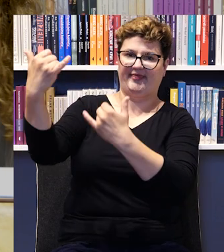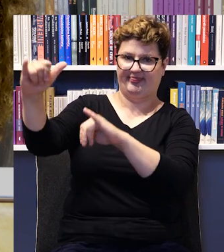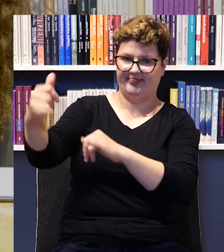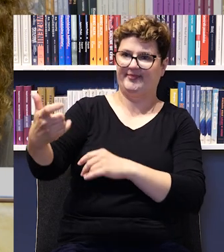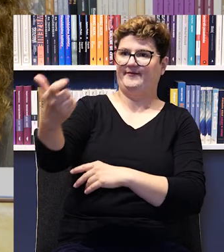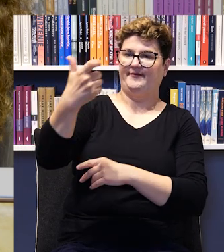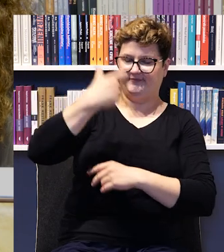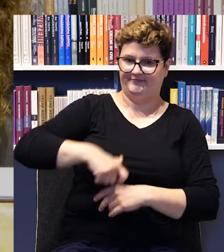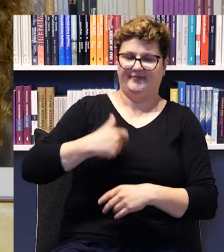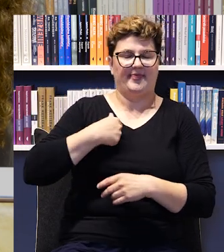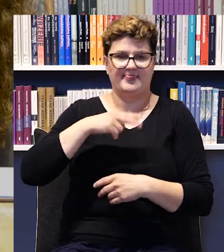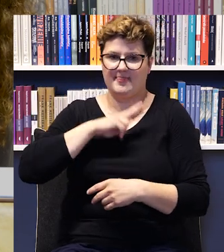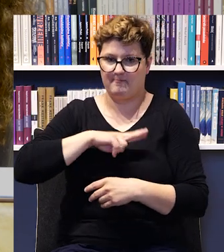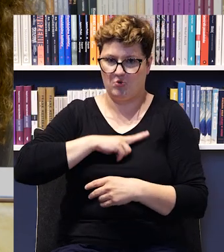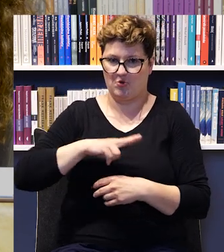się nie podoba.